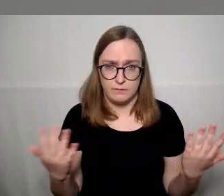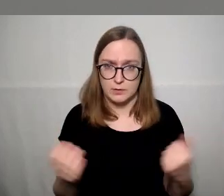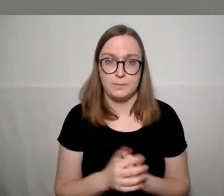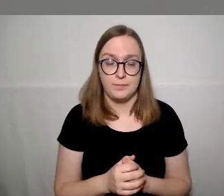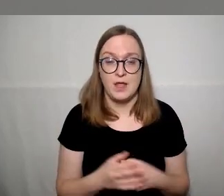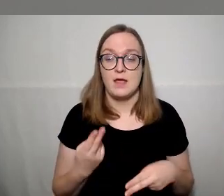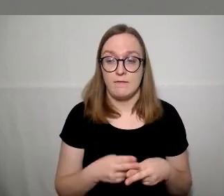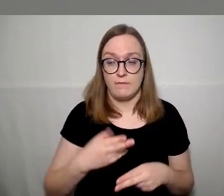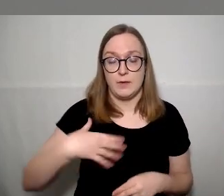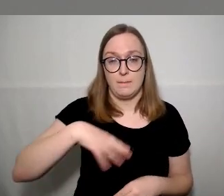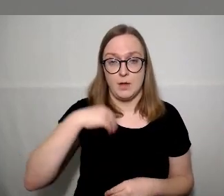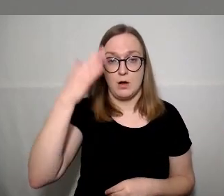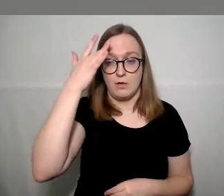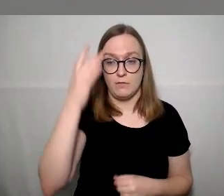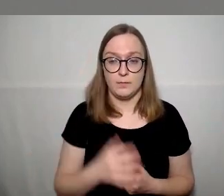todėl manome, kad